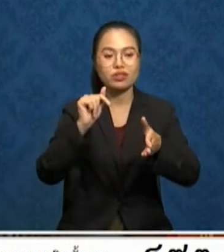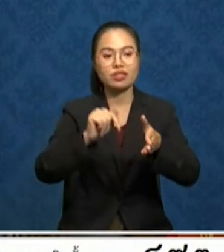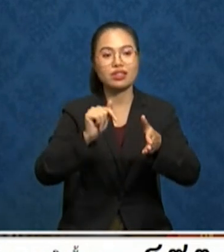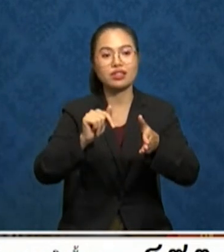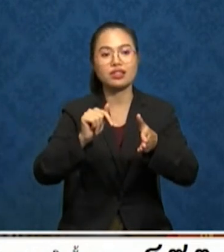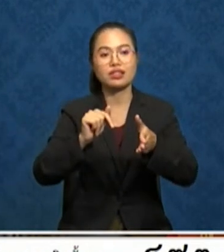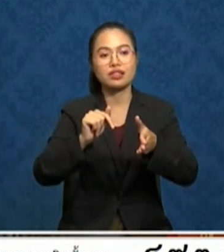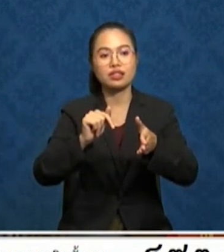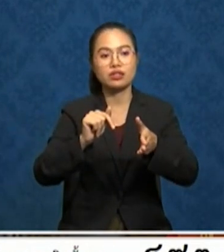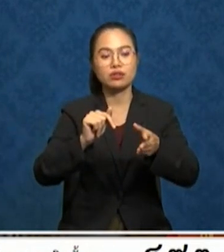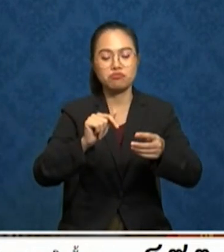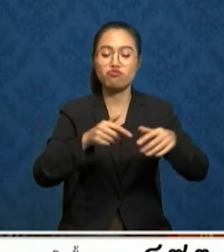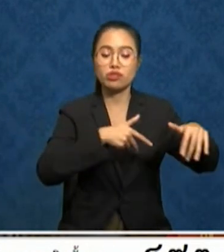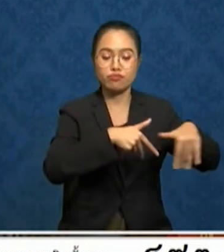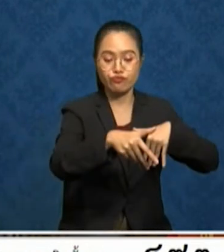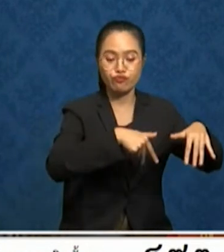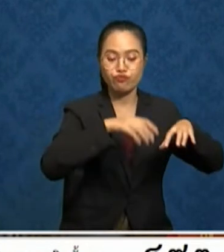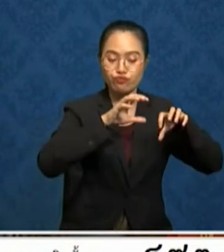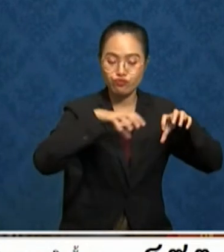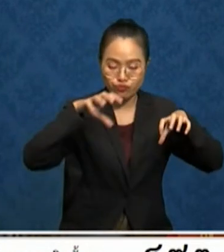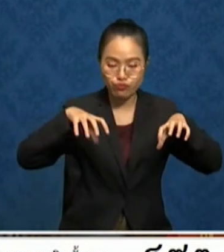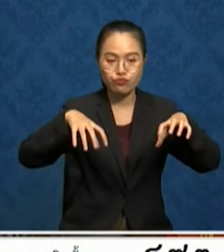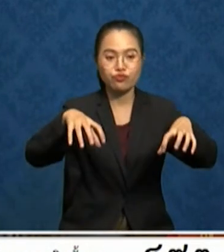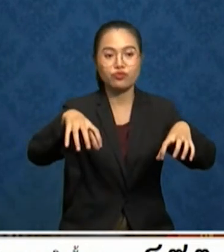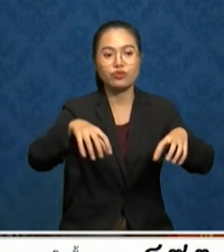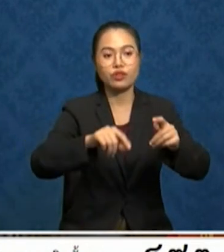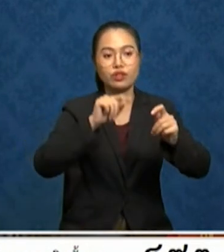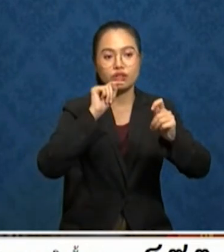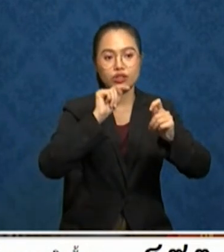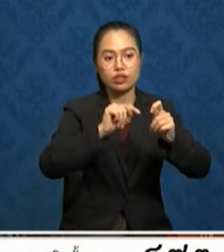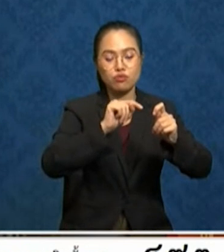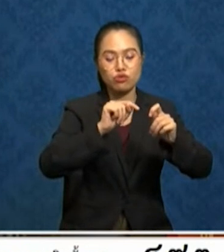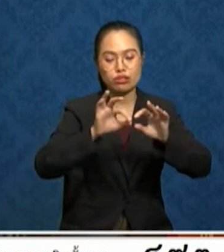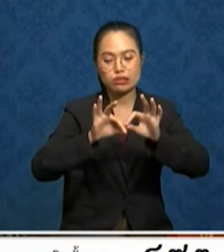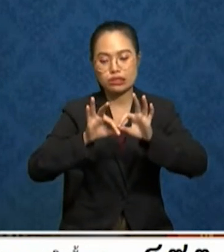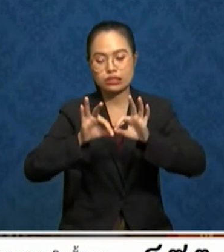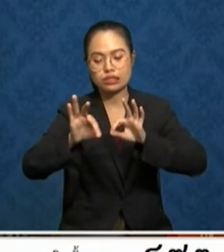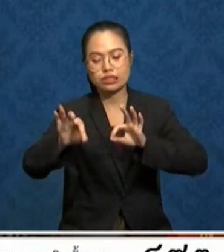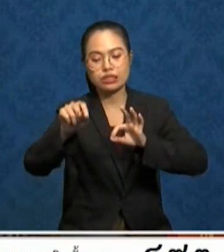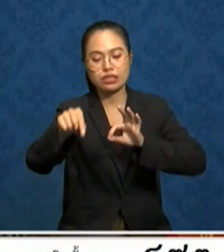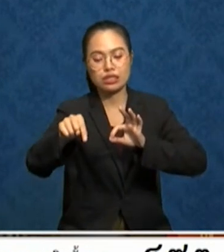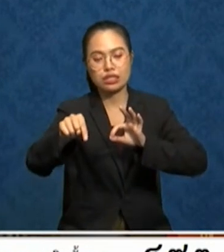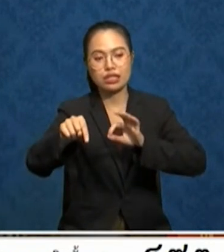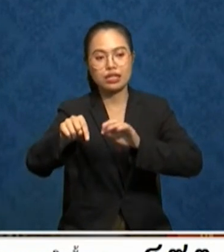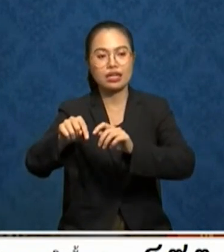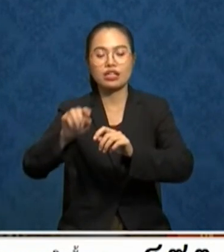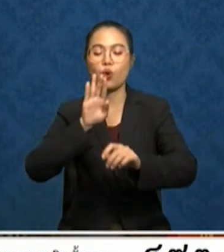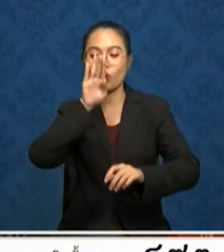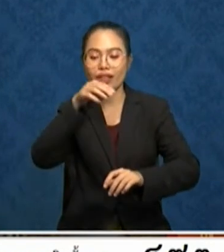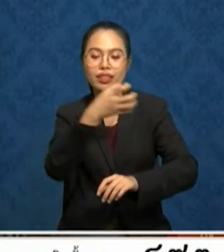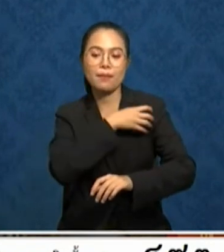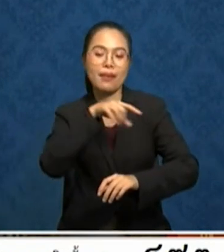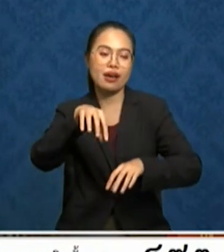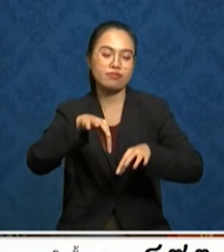ทางดังกล่าวนะคะผ่านชุมชนหลายชุมชนตั้งแต่ตำบลบางงาเนี่ยไปจนถึงเขตเทศบาลเมืองบ้านหมี่เป็นระยะทางย